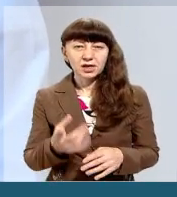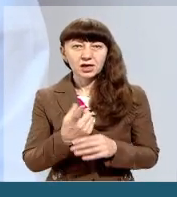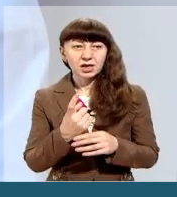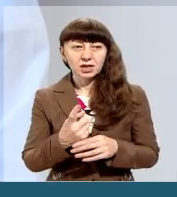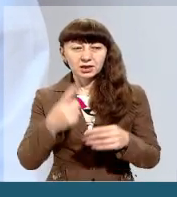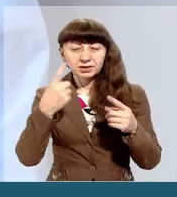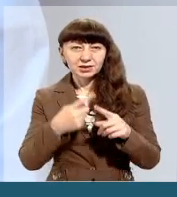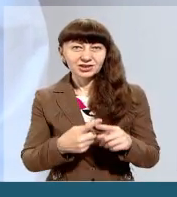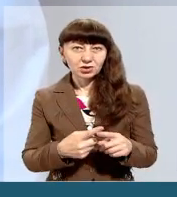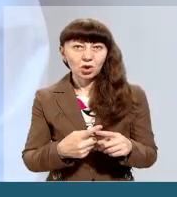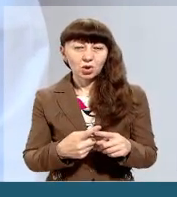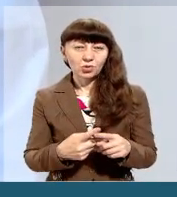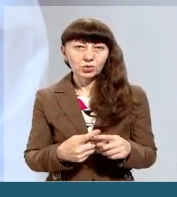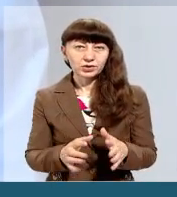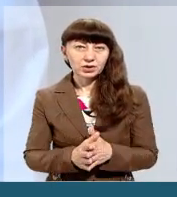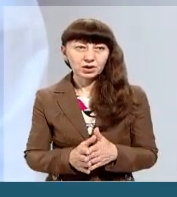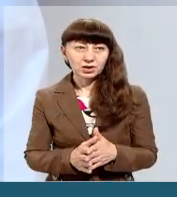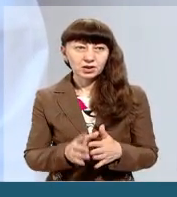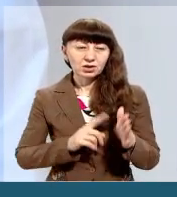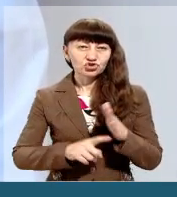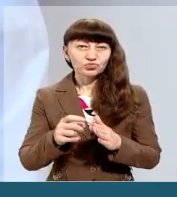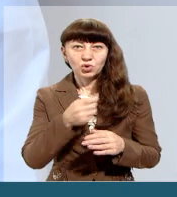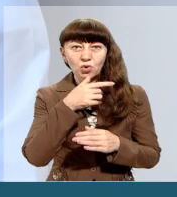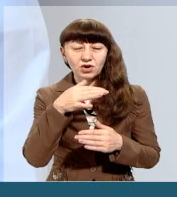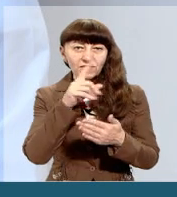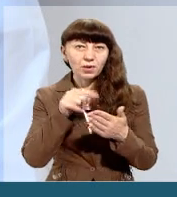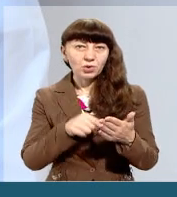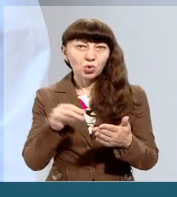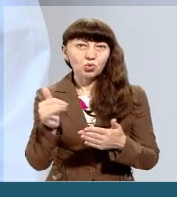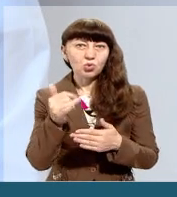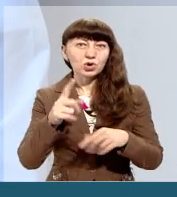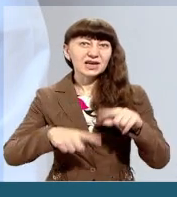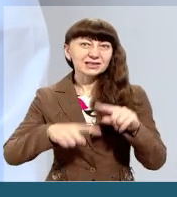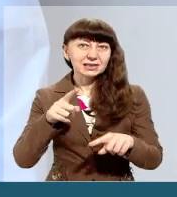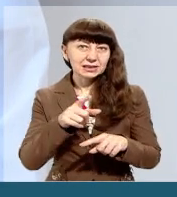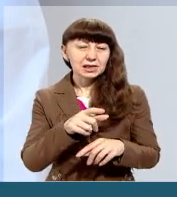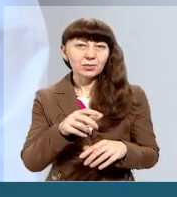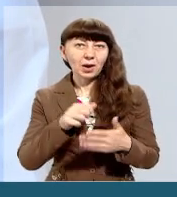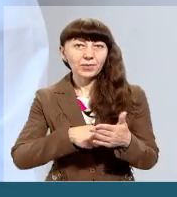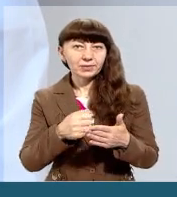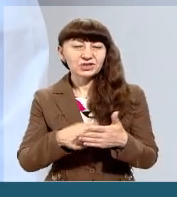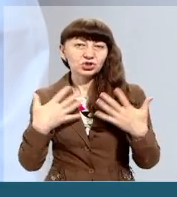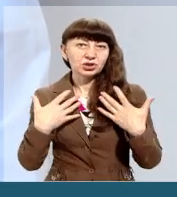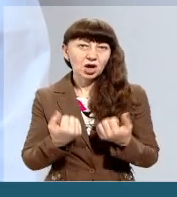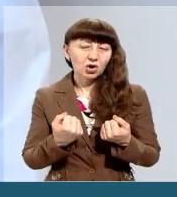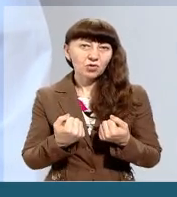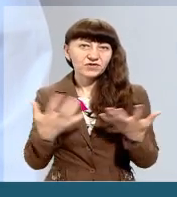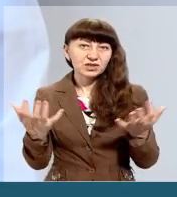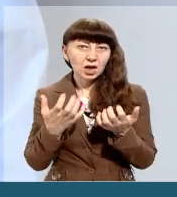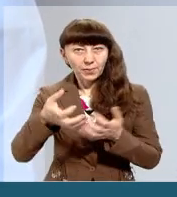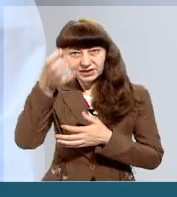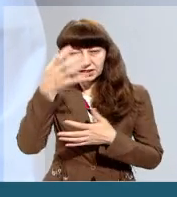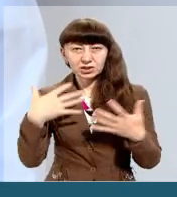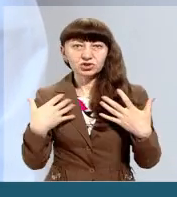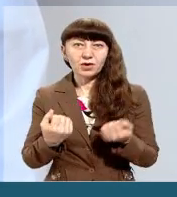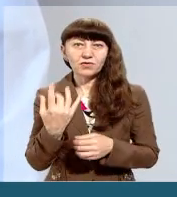мощных технологий вызывает ряд вопросов у родителей по поводу здоровья и сохранения